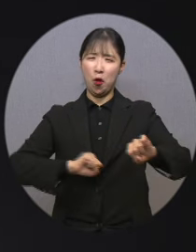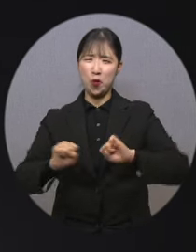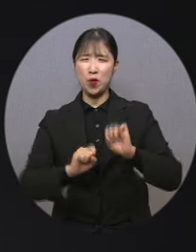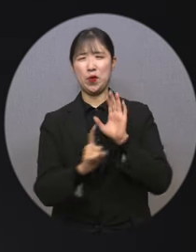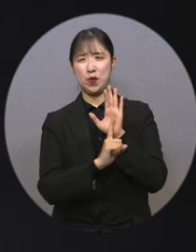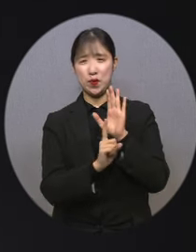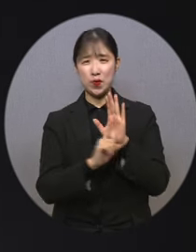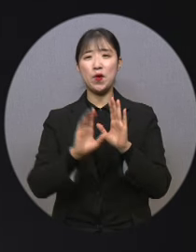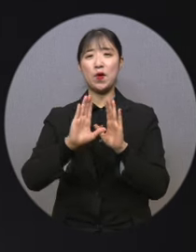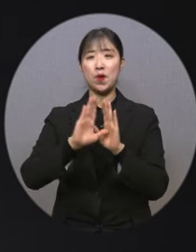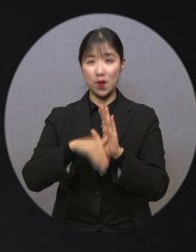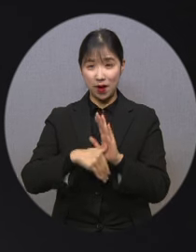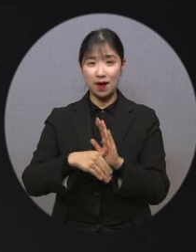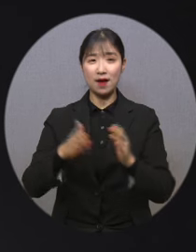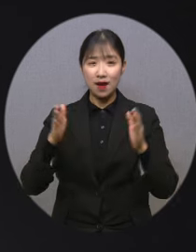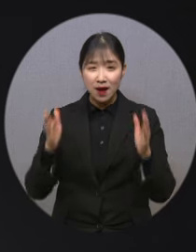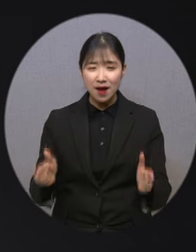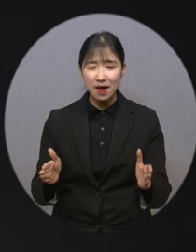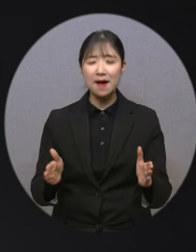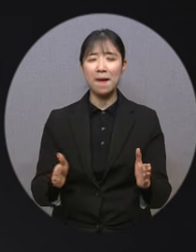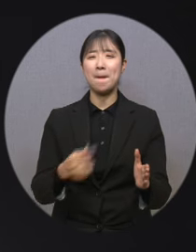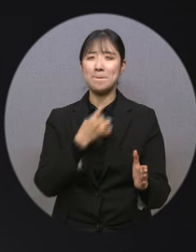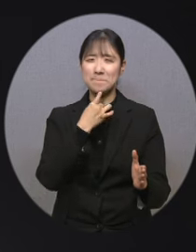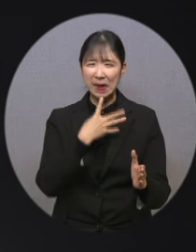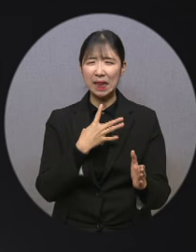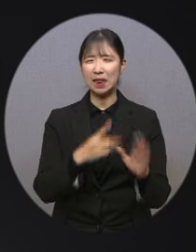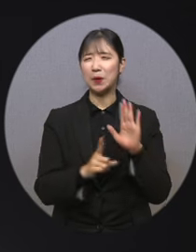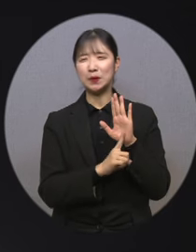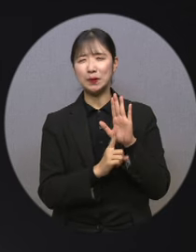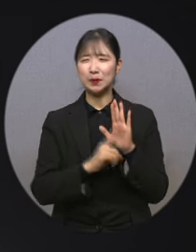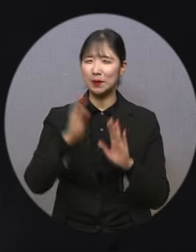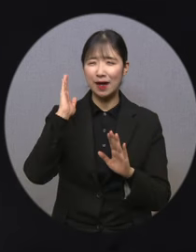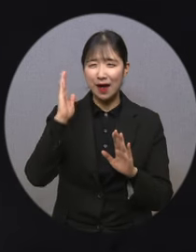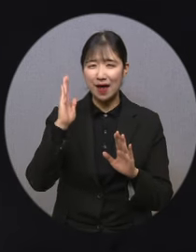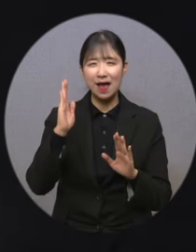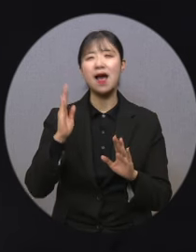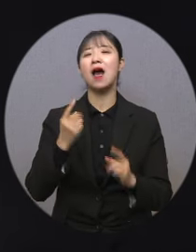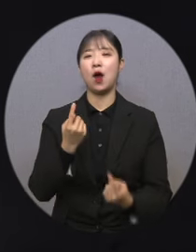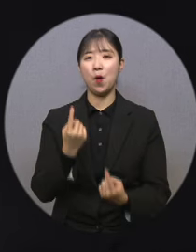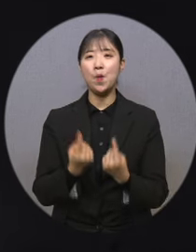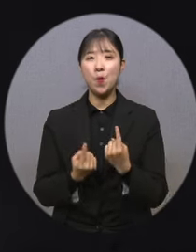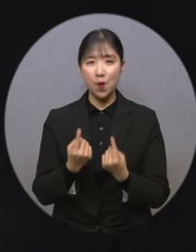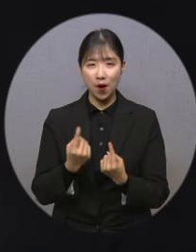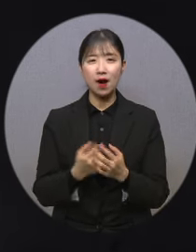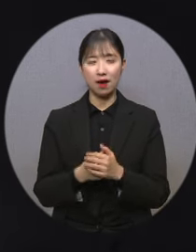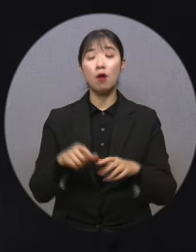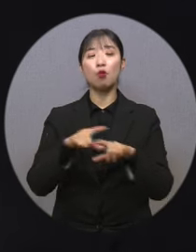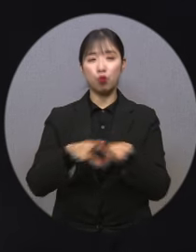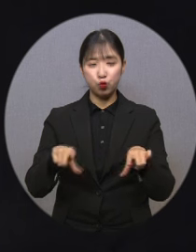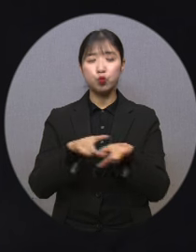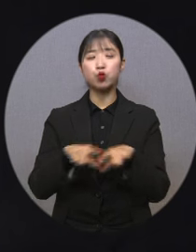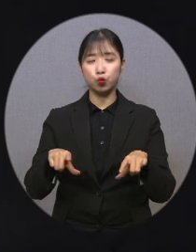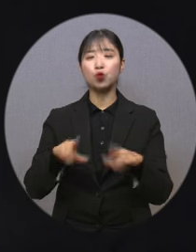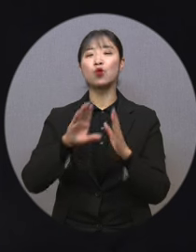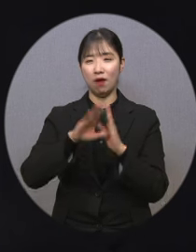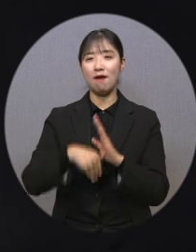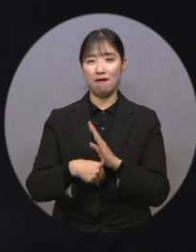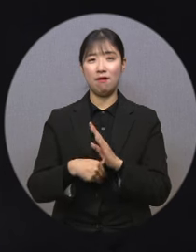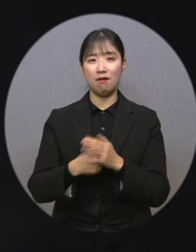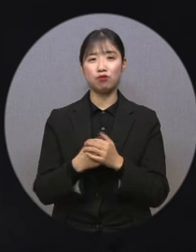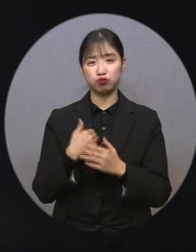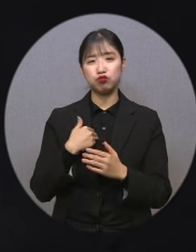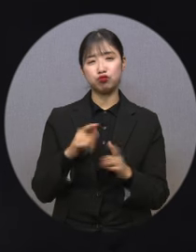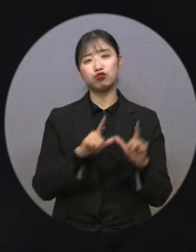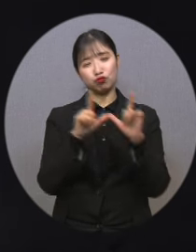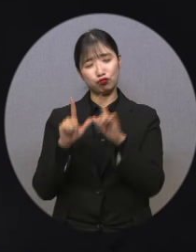국민들을 뭐 이렇게 국민들에게 어필하기 보다는 평소에 그동안 쭉 살아온